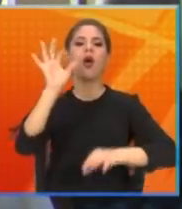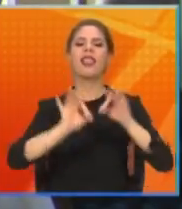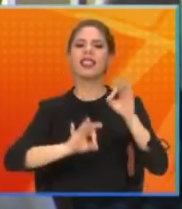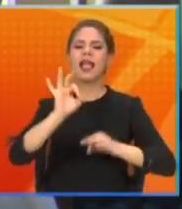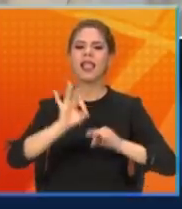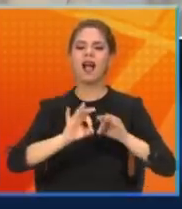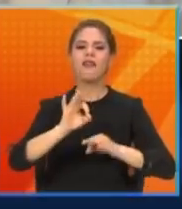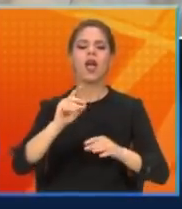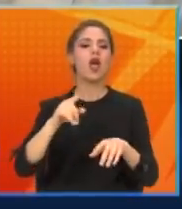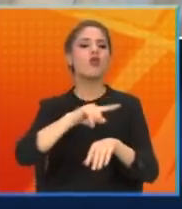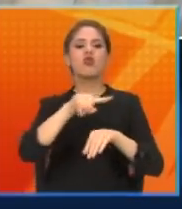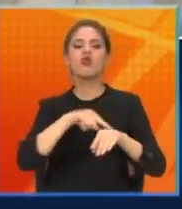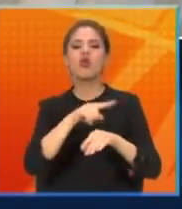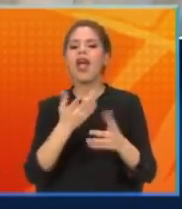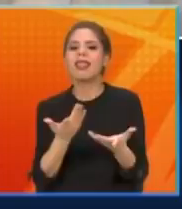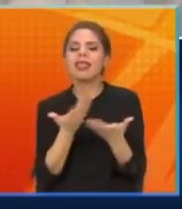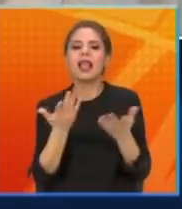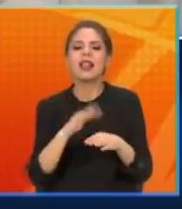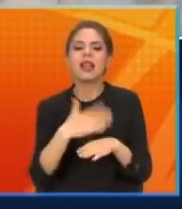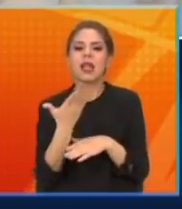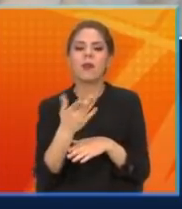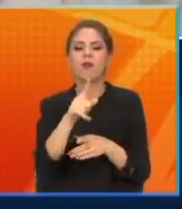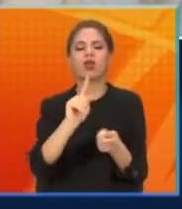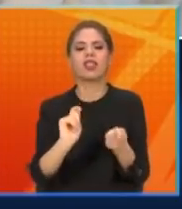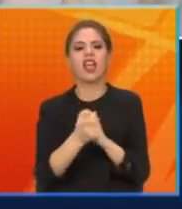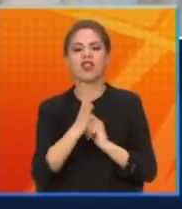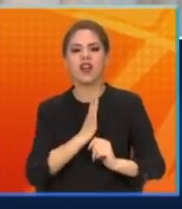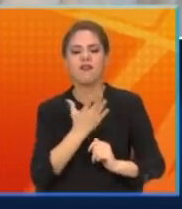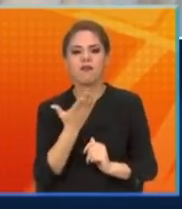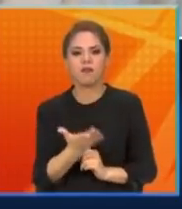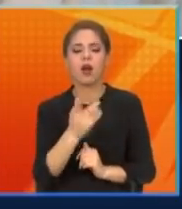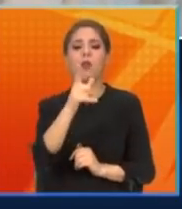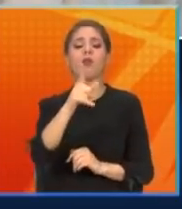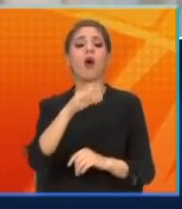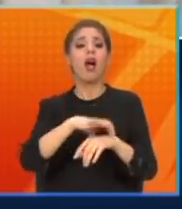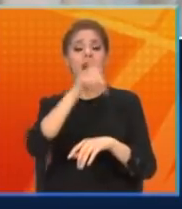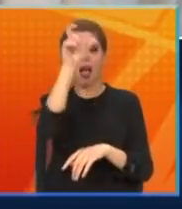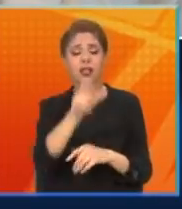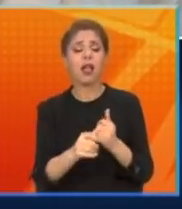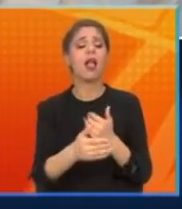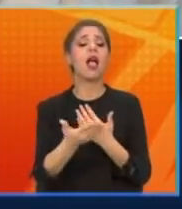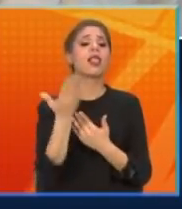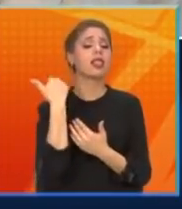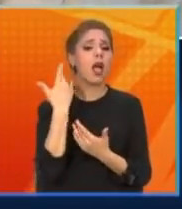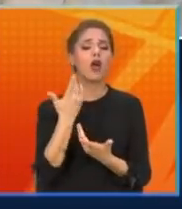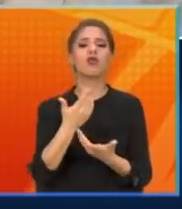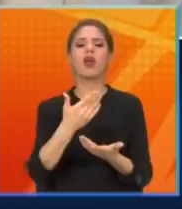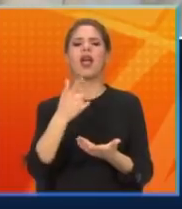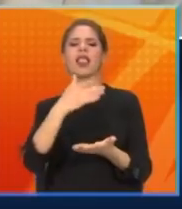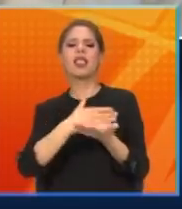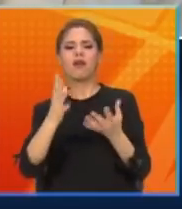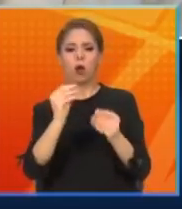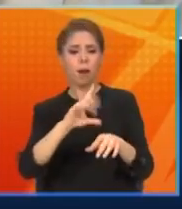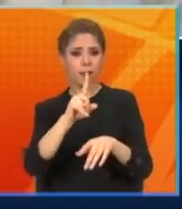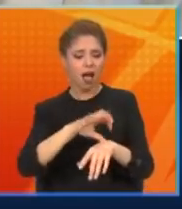nasıl işliyor hastanede? Tedavi tabi çok değişken. Çünkü bu hastanın daha önceki bir kronik hastalığı olup